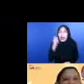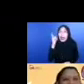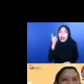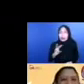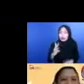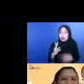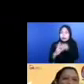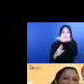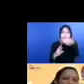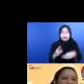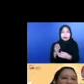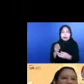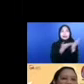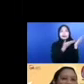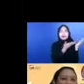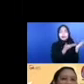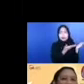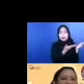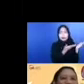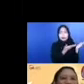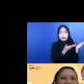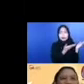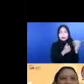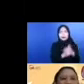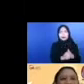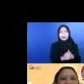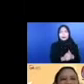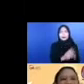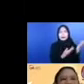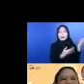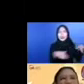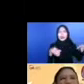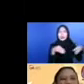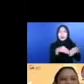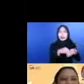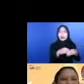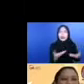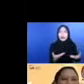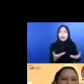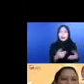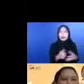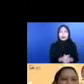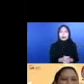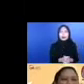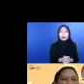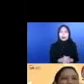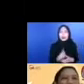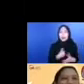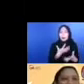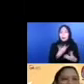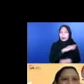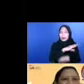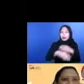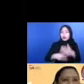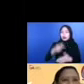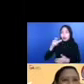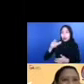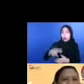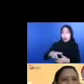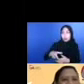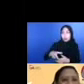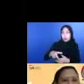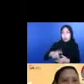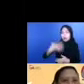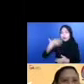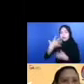itu, inklusif, digital, dan finance. Inklusif itu cita-cita kita itu nggak ada satu orang pun yang tertinggal. Jadi bukan hanya orang miskin